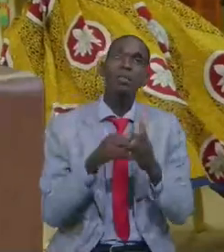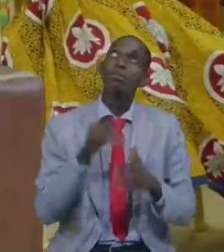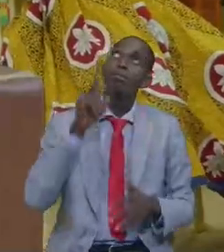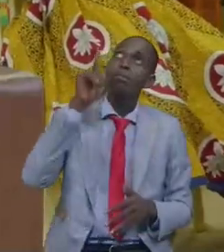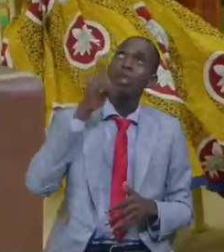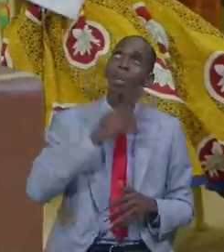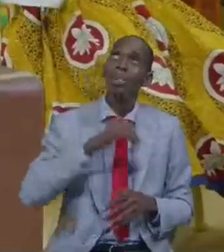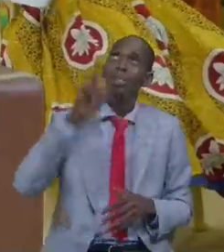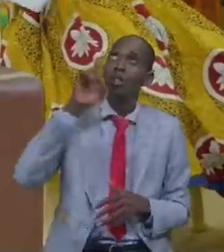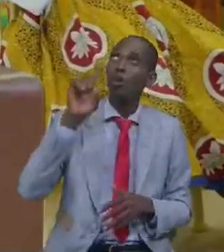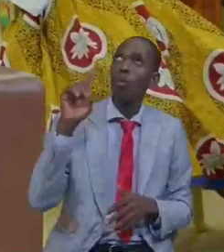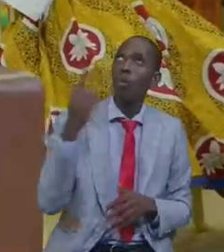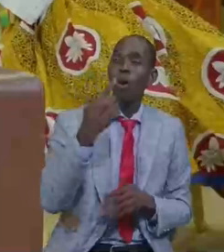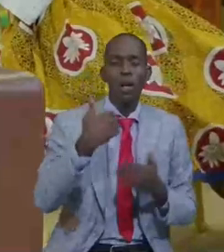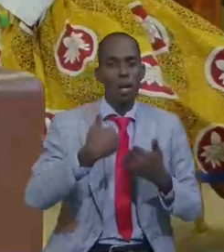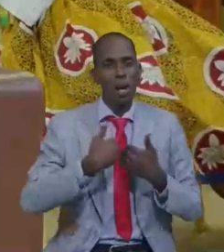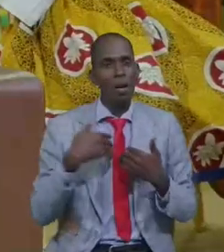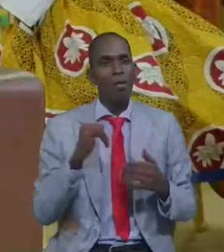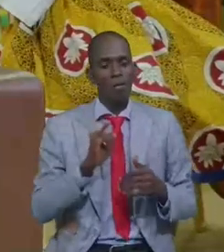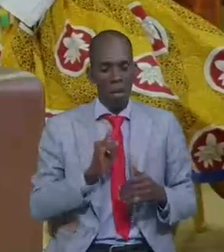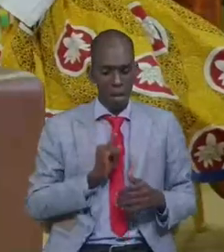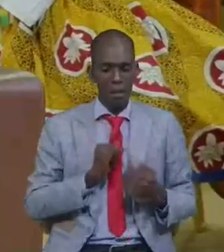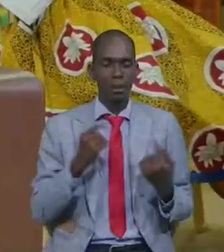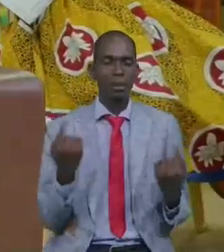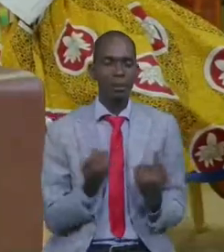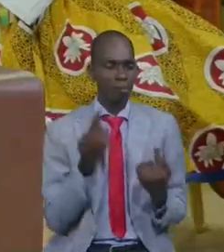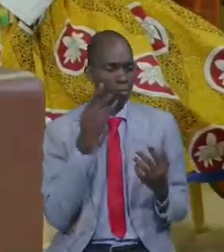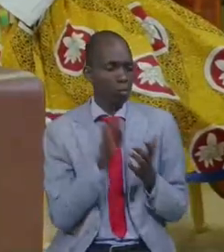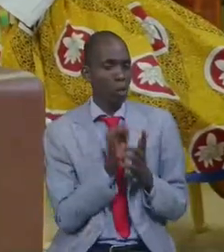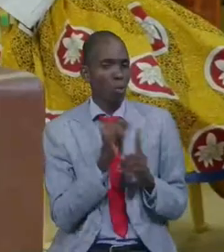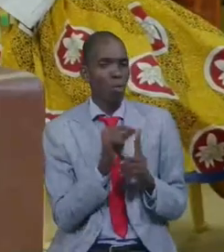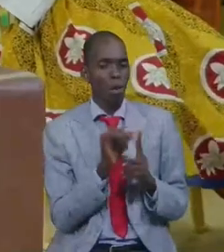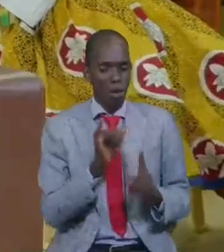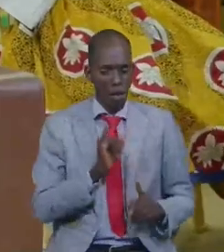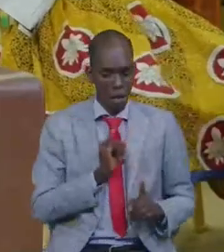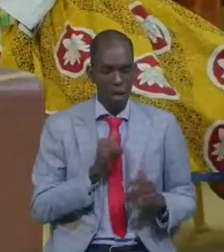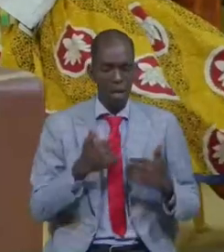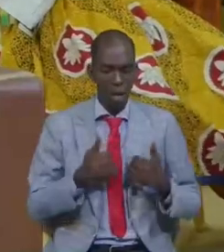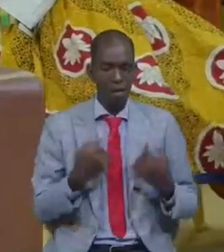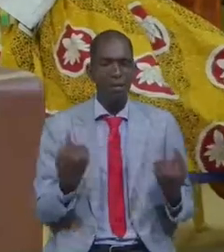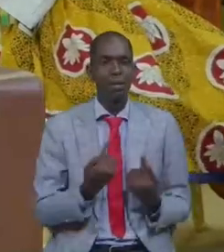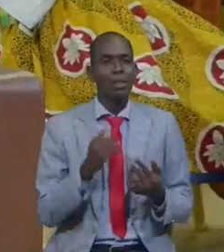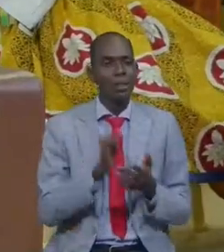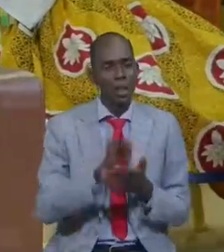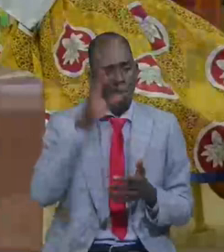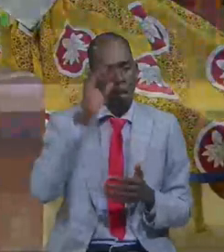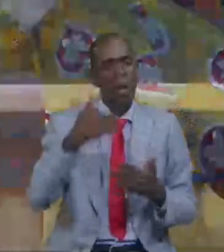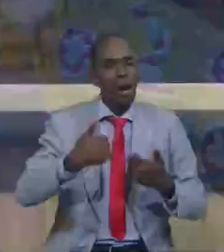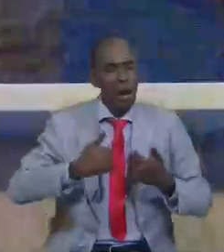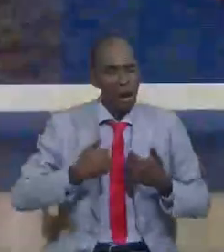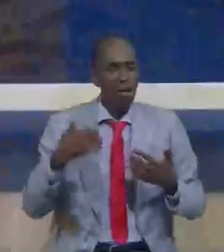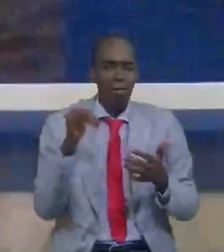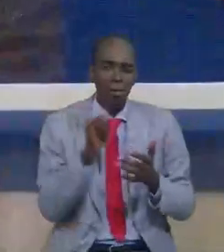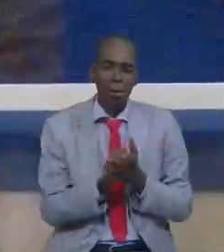Voyez cela. Ça, c'est un homme qui avait la conviction. Son cœur le condamnait. Son esprit